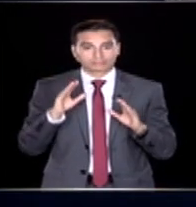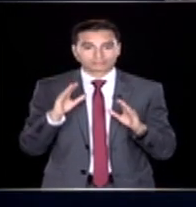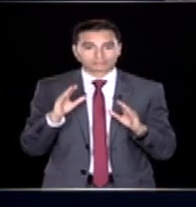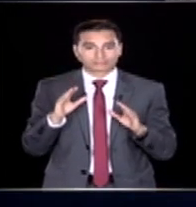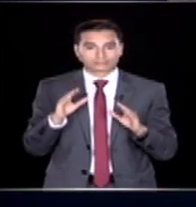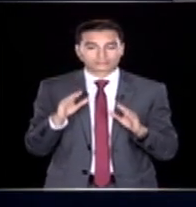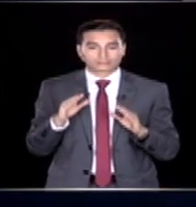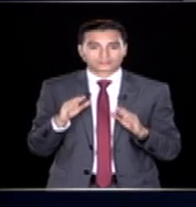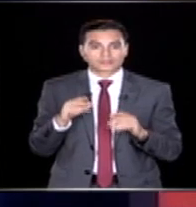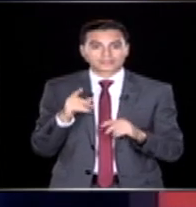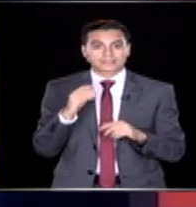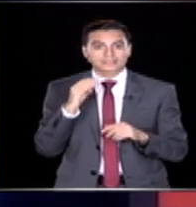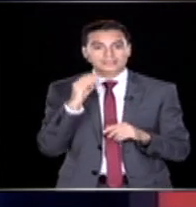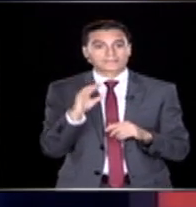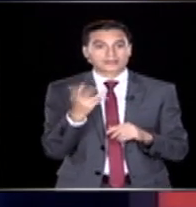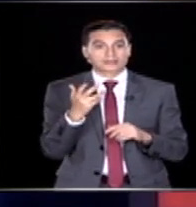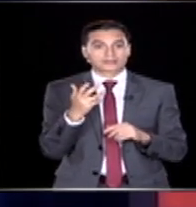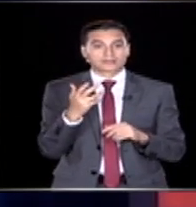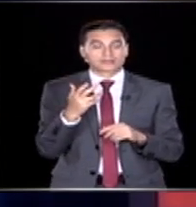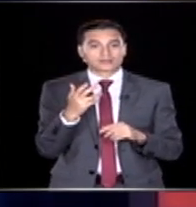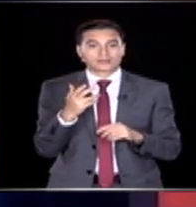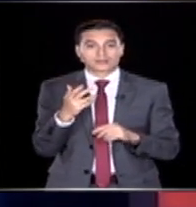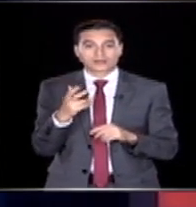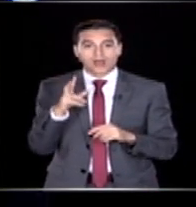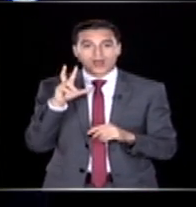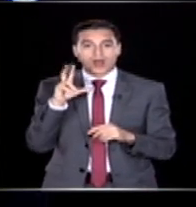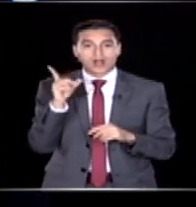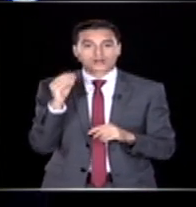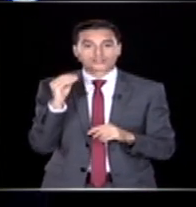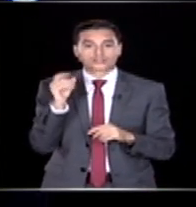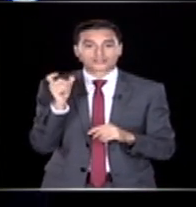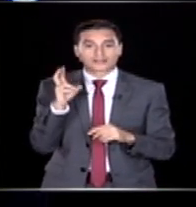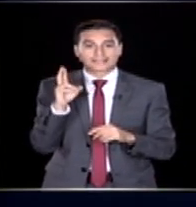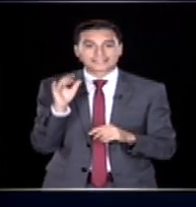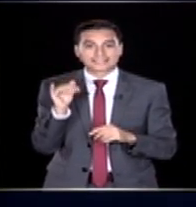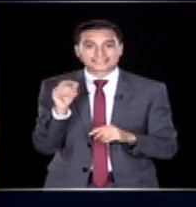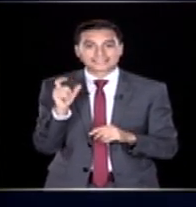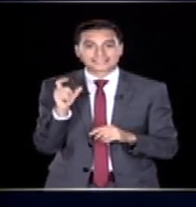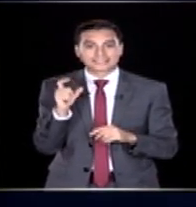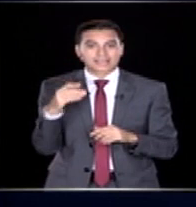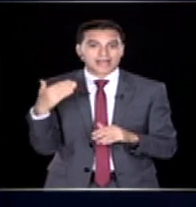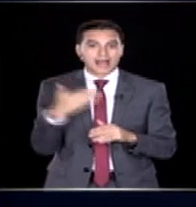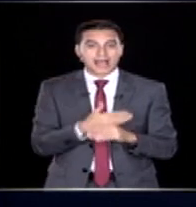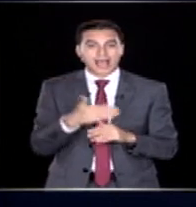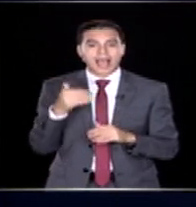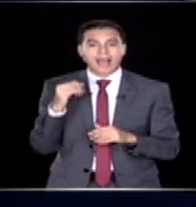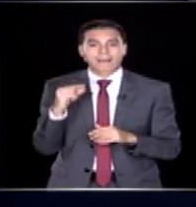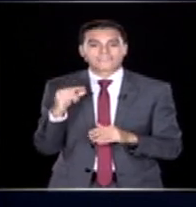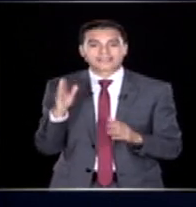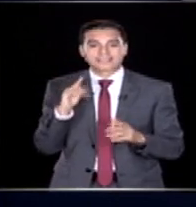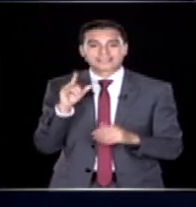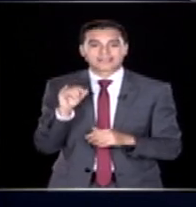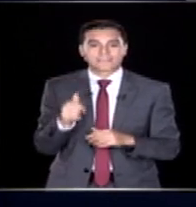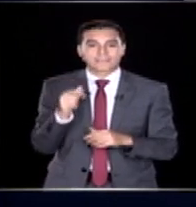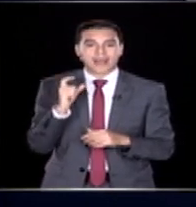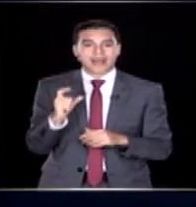هارد لك. إجابتك يا سليمان. الأرجنتين؟ طب ممكن أقولها؟ لا. بص، أحمد سليمان قال الأرجنتين.